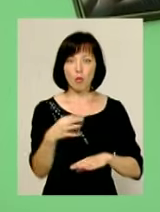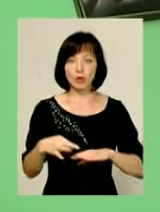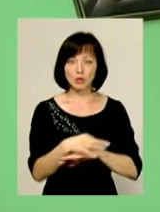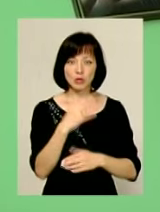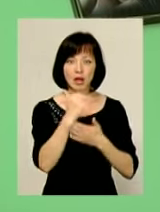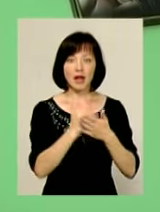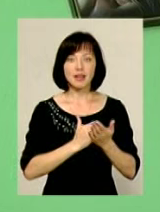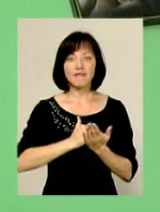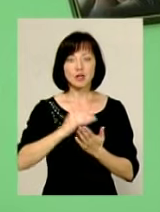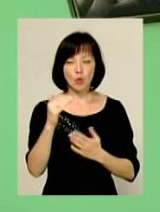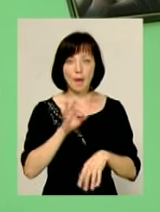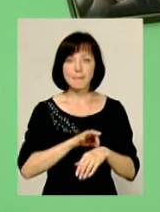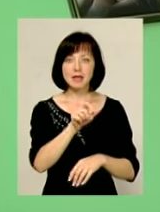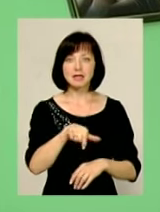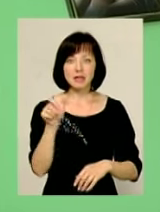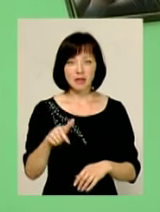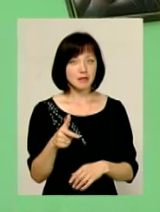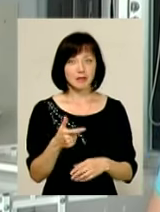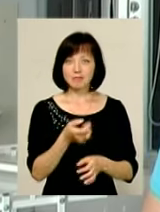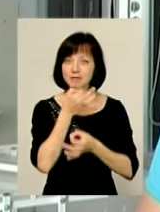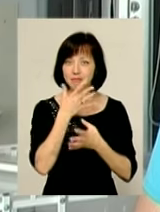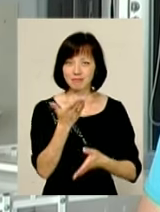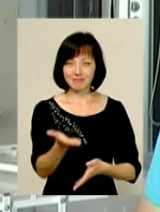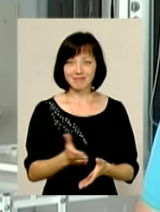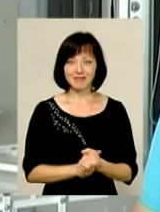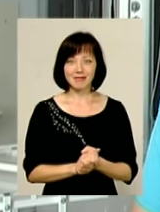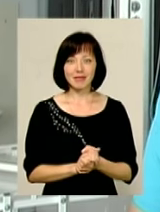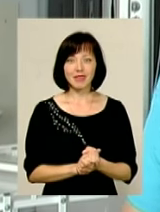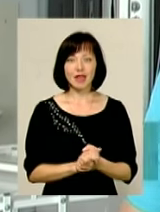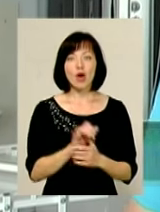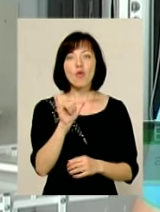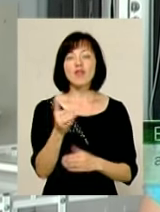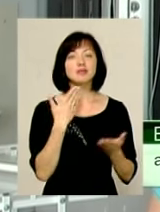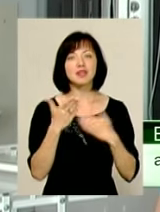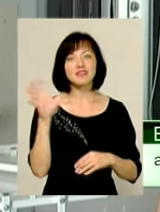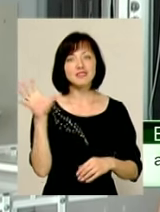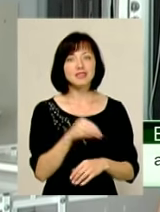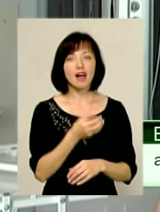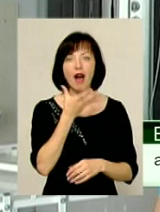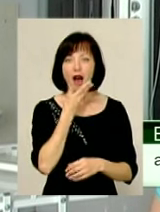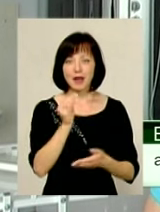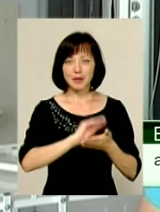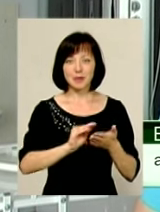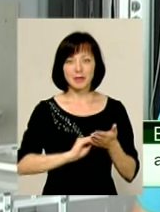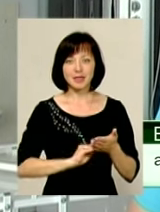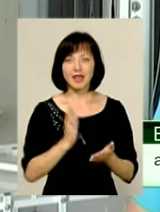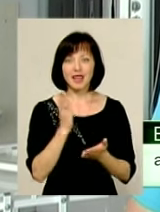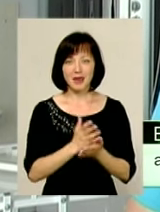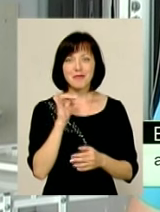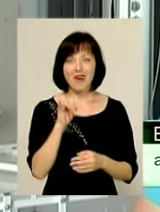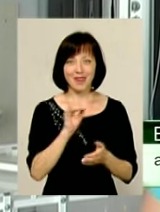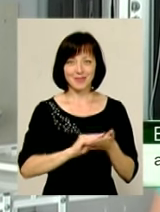рейтинги високі, пацієнти від них у захваті. Ну, який у вас такий підхід, що про вас все гарне пишуть? Ні, там є і